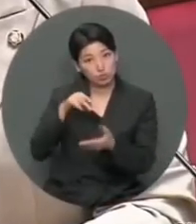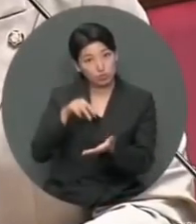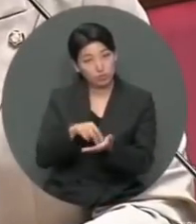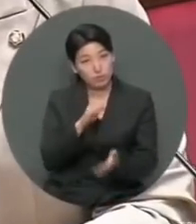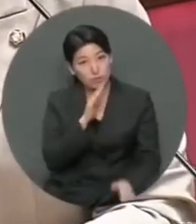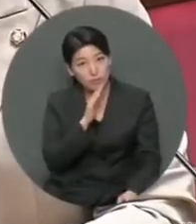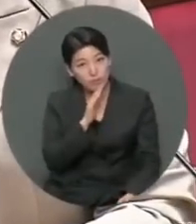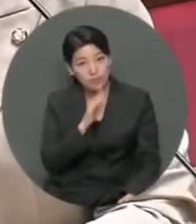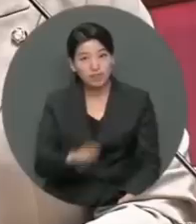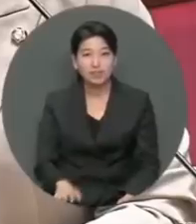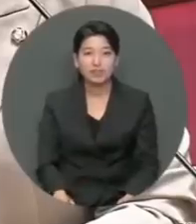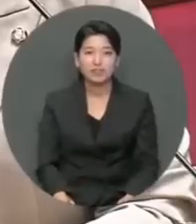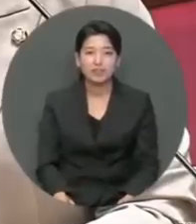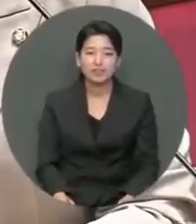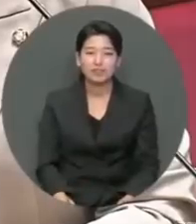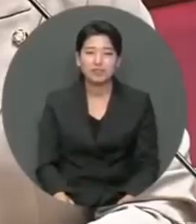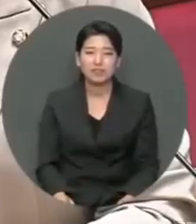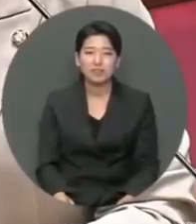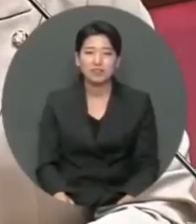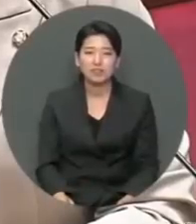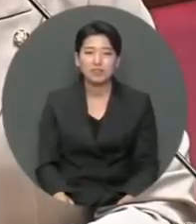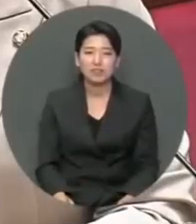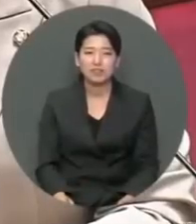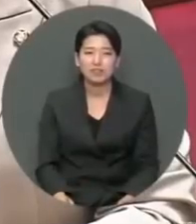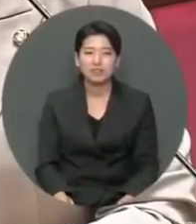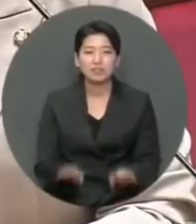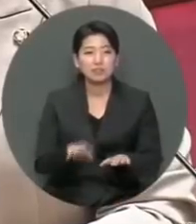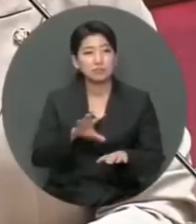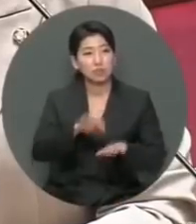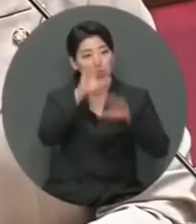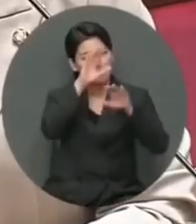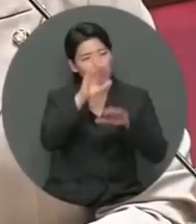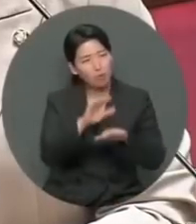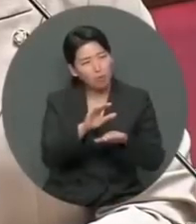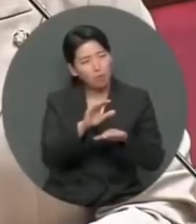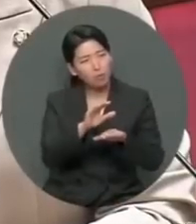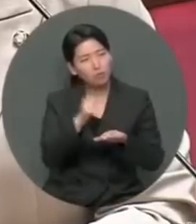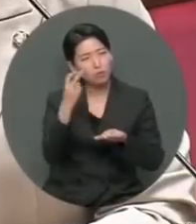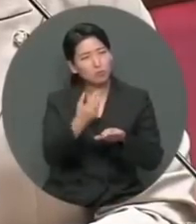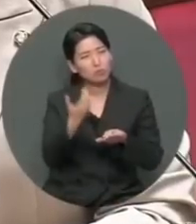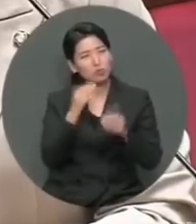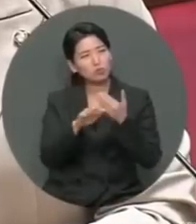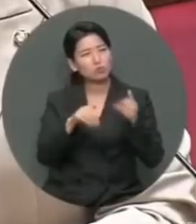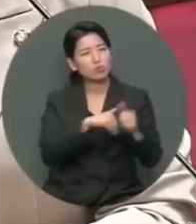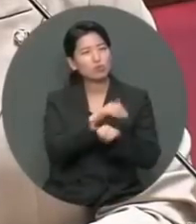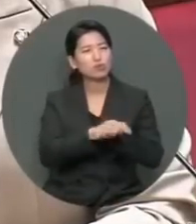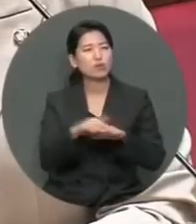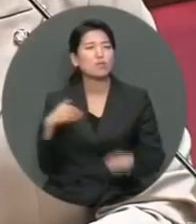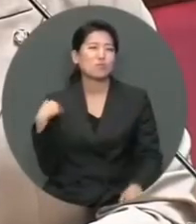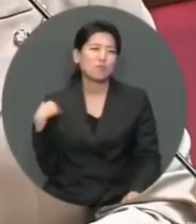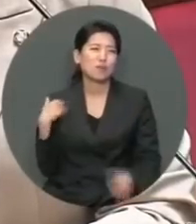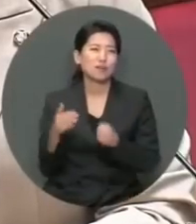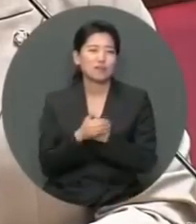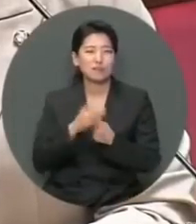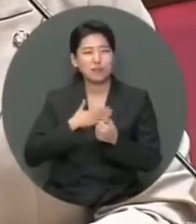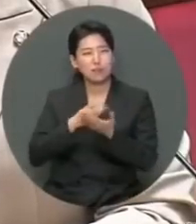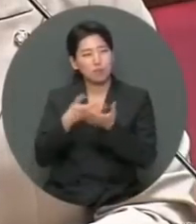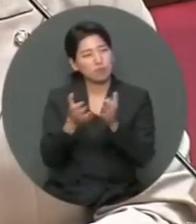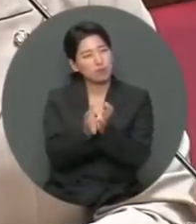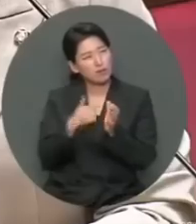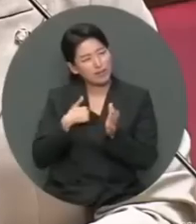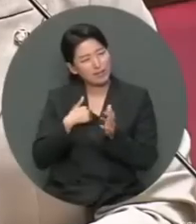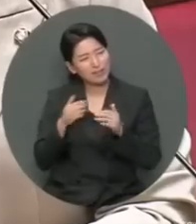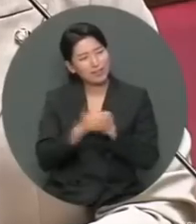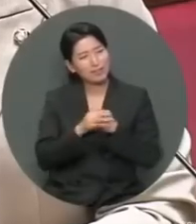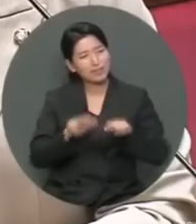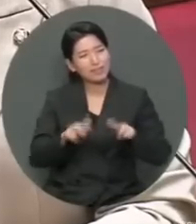있을까요? 제가 지금 저 내용을 처음 봤는 데다가 당시 상황이라든가 회계 맥락을 잘 몰라서 법무부 장관으로서 그 평가하기는 좀